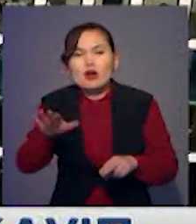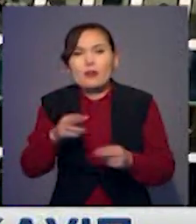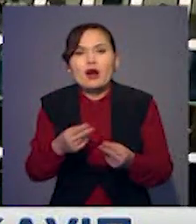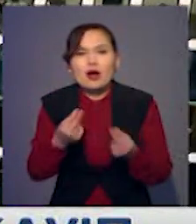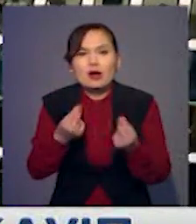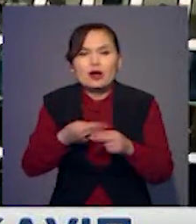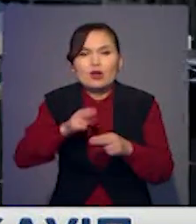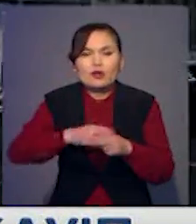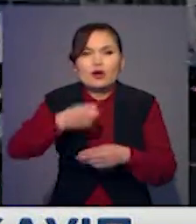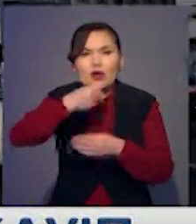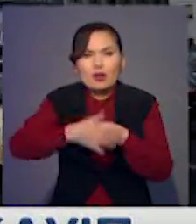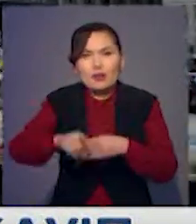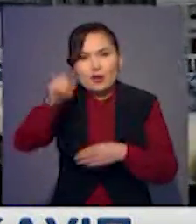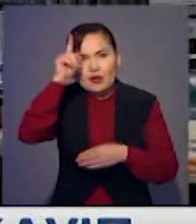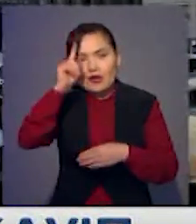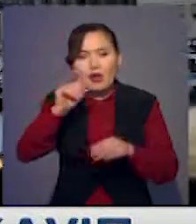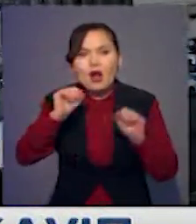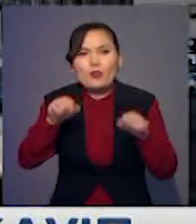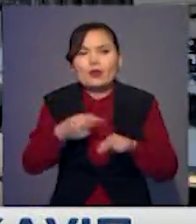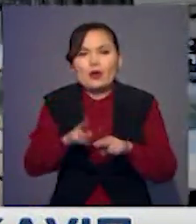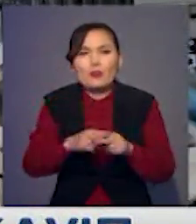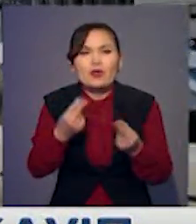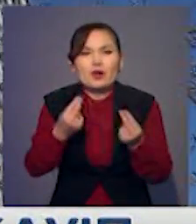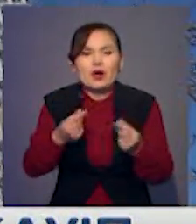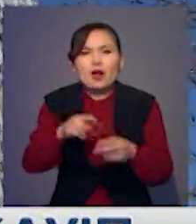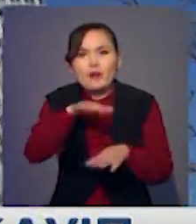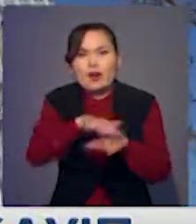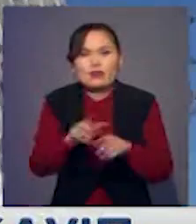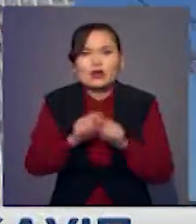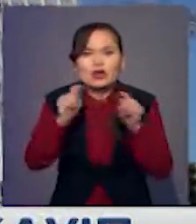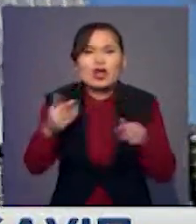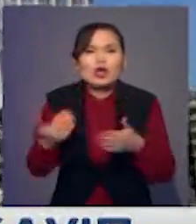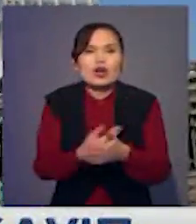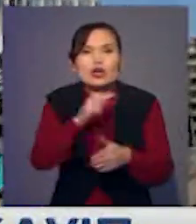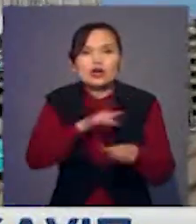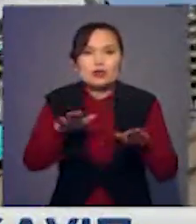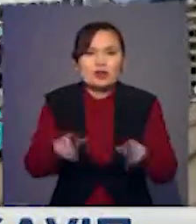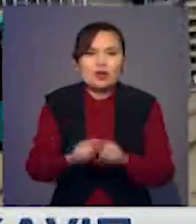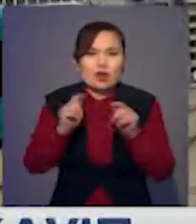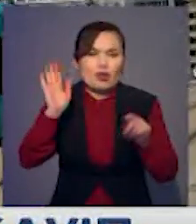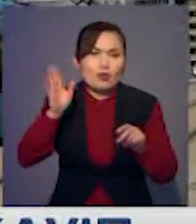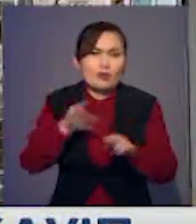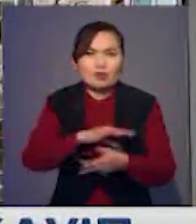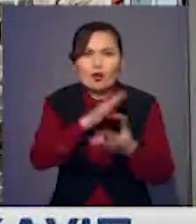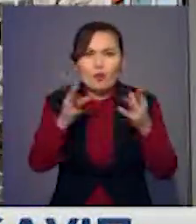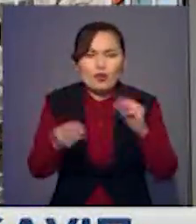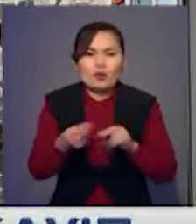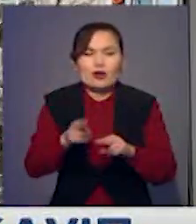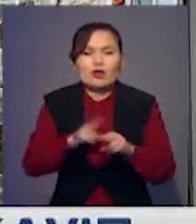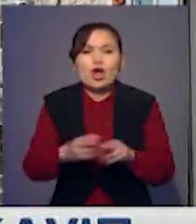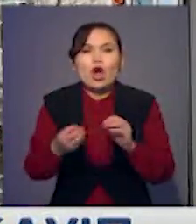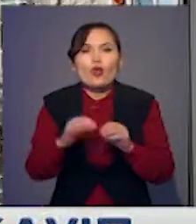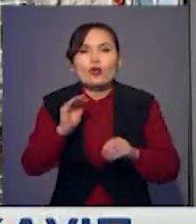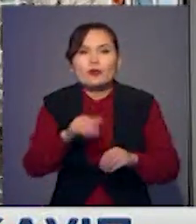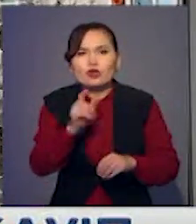қаржылық астанасына айналуы мүмкін. Аймаққа қаржы мекемелері ауысып, жаңа жұмыс орындары пайда болады. Сарапшылардың болжамынша 10 мың